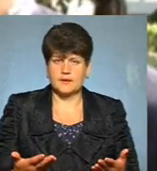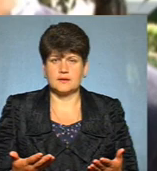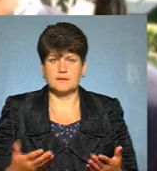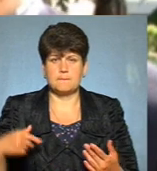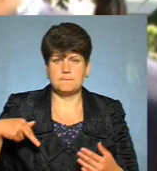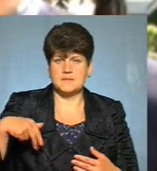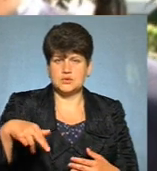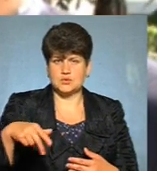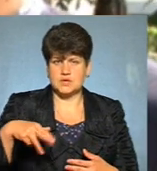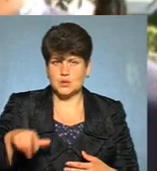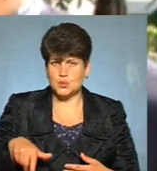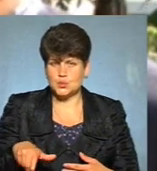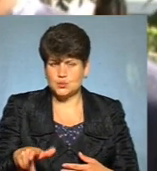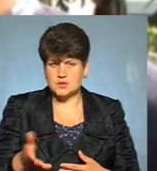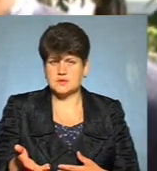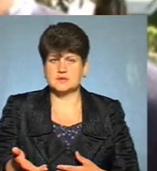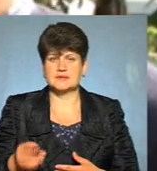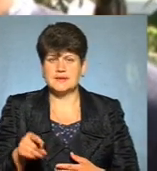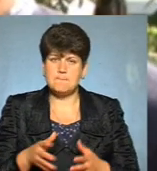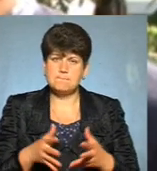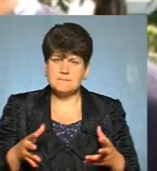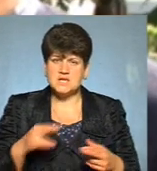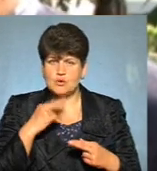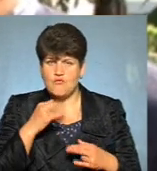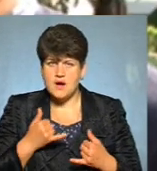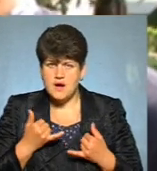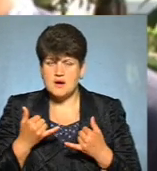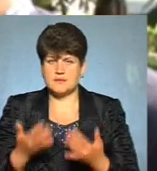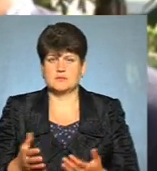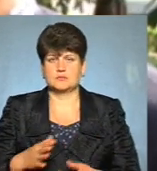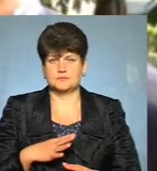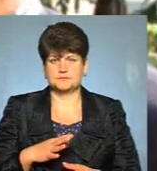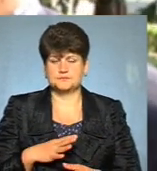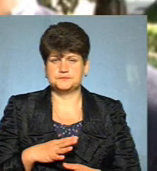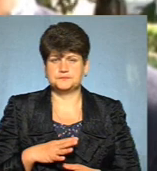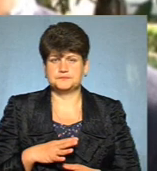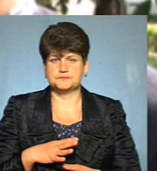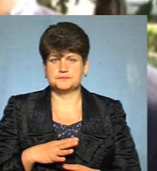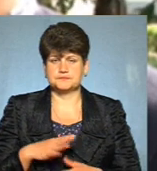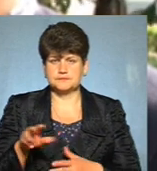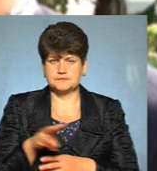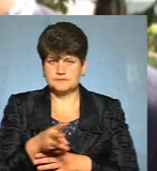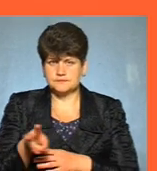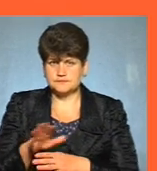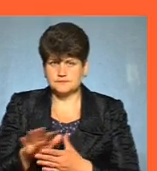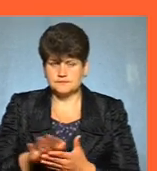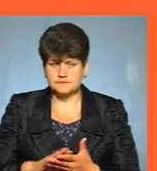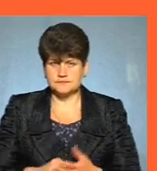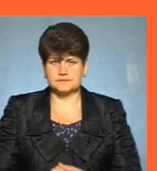пішохідні доріжки, тобто там більша увага приділялася цим акарицидним